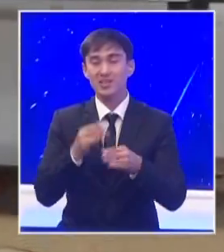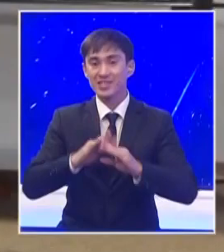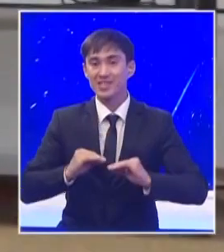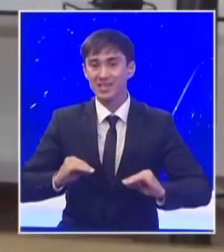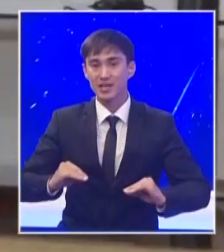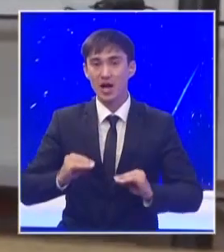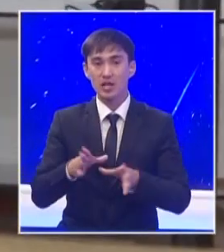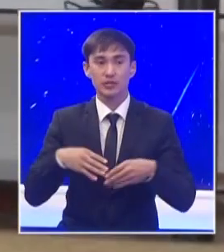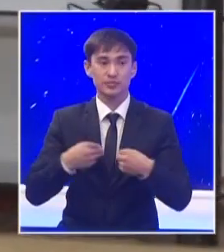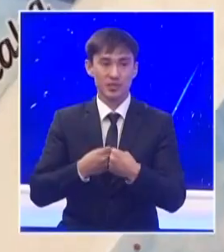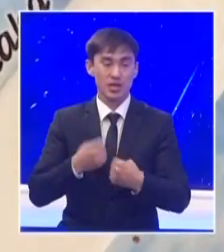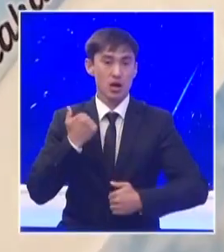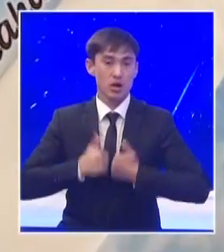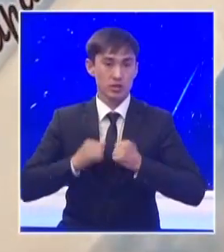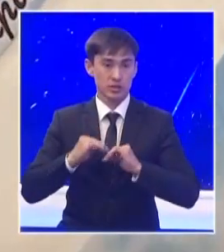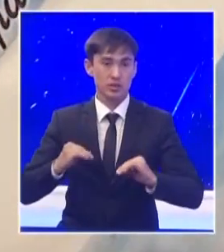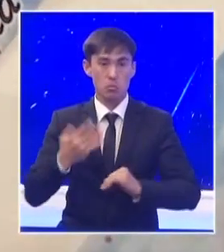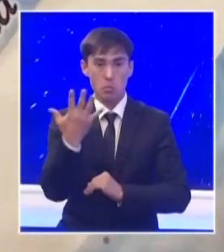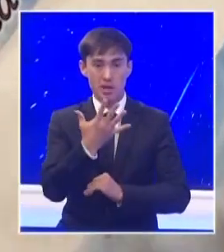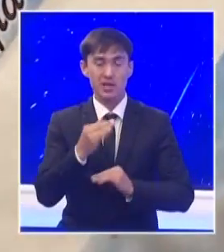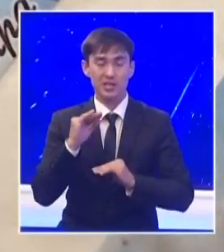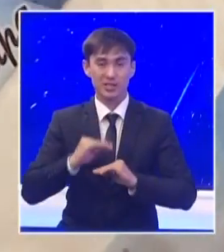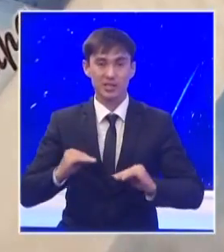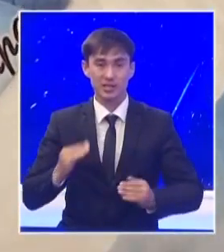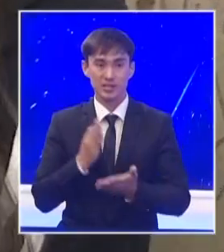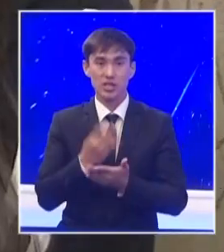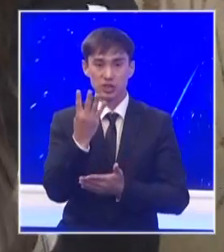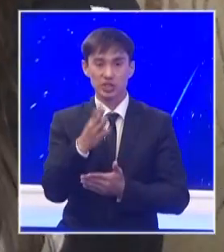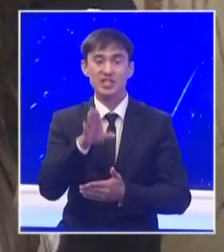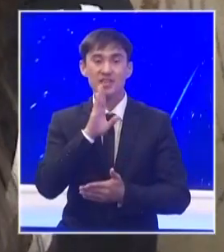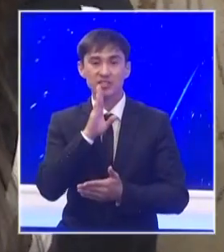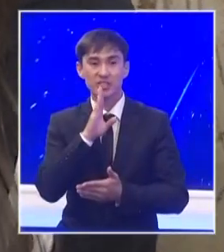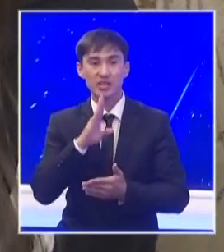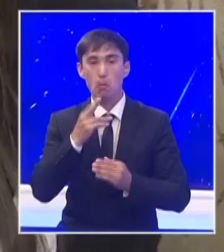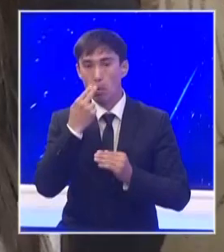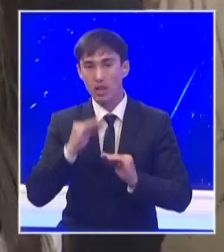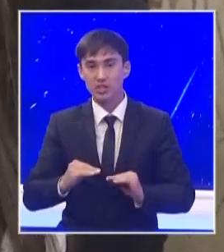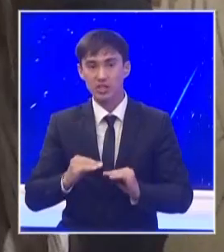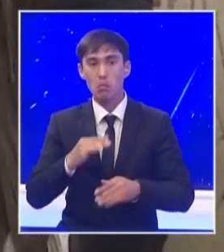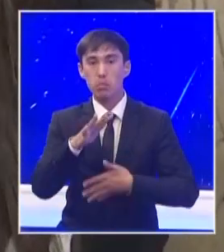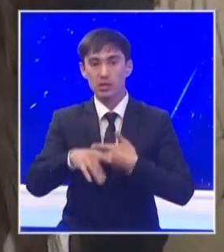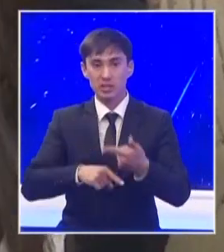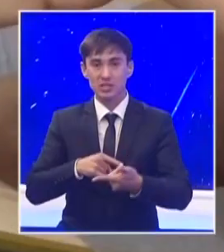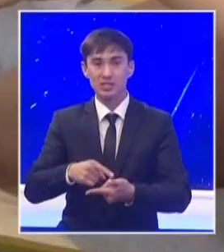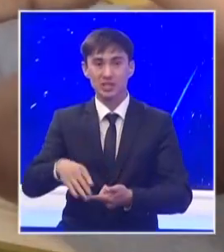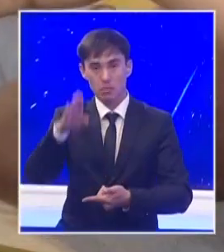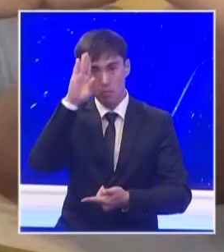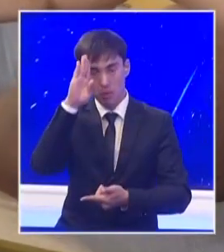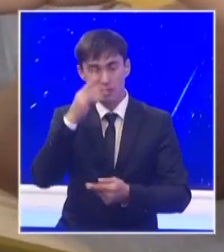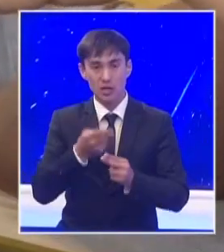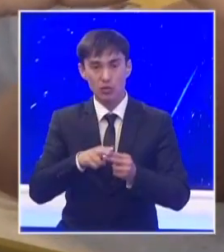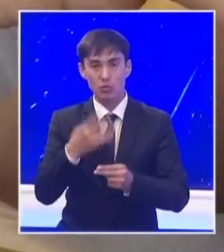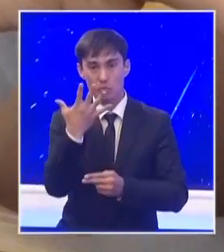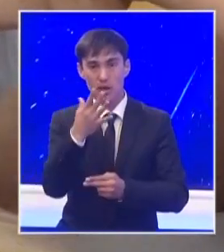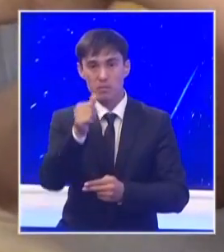чете Мусановых есть чем гордиться. У них 5 ребятишек. 4 девочки и самый младший – продолжатель рода Ерназар, которому